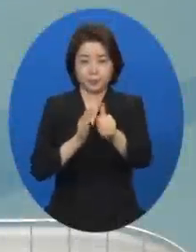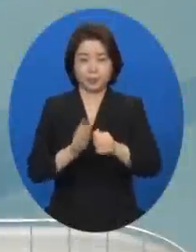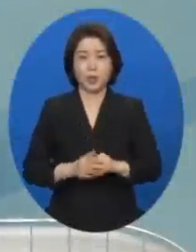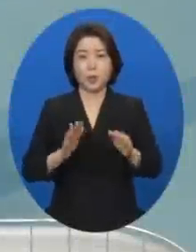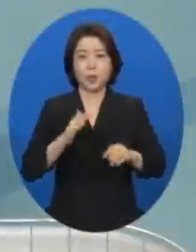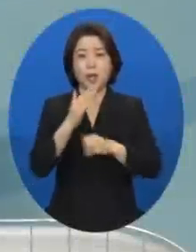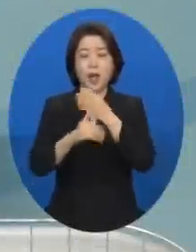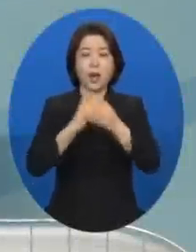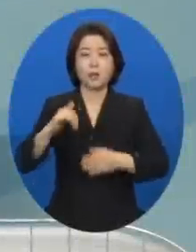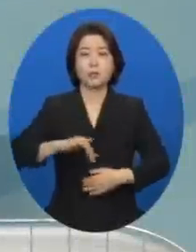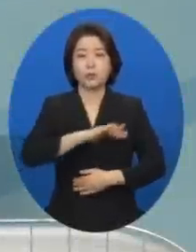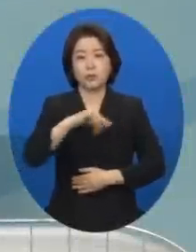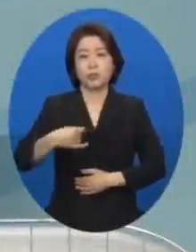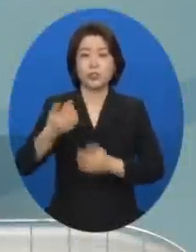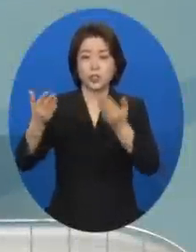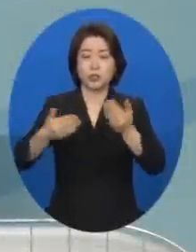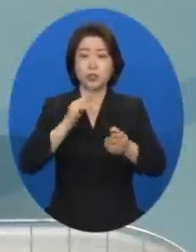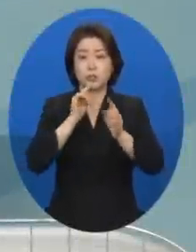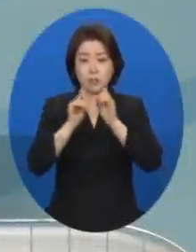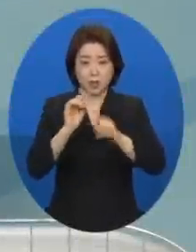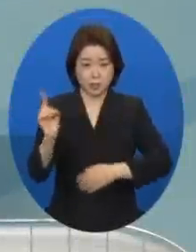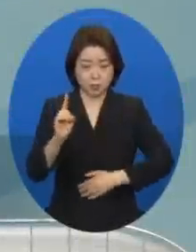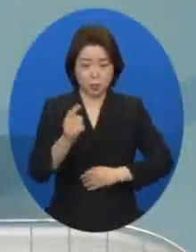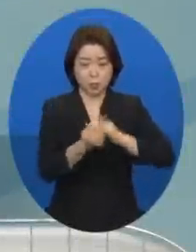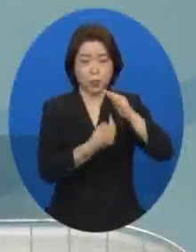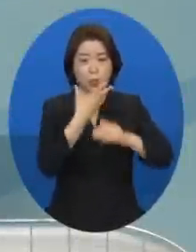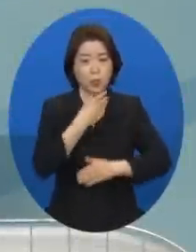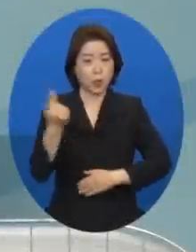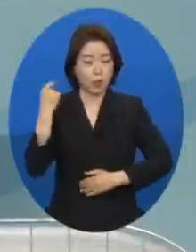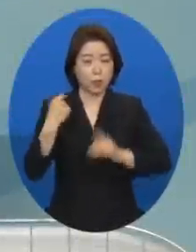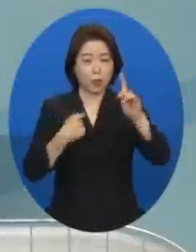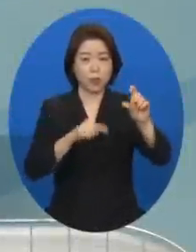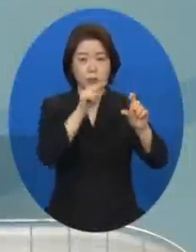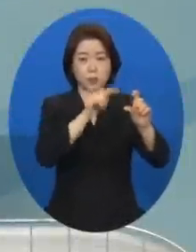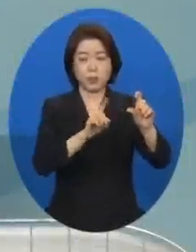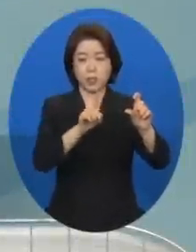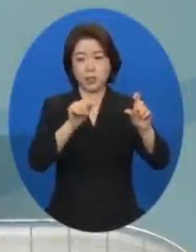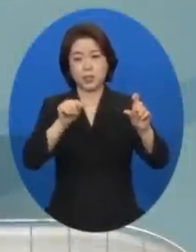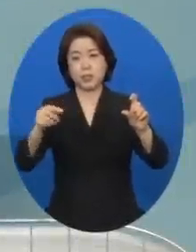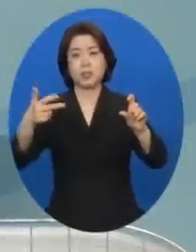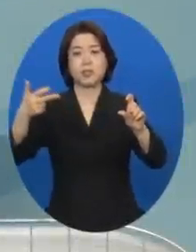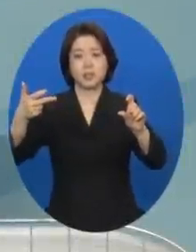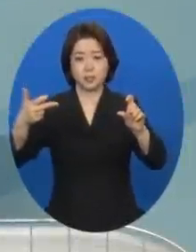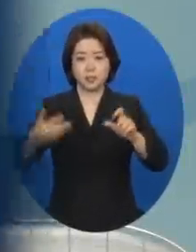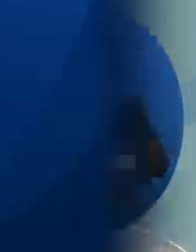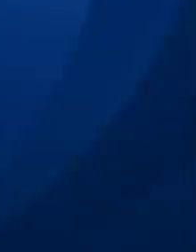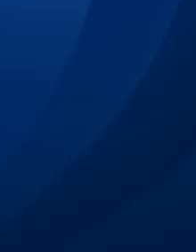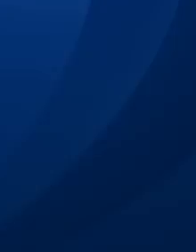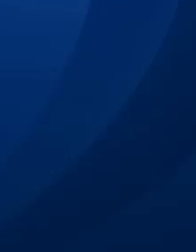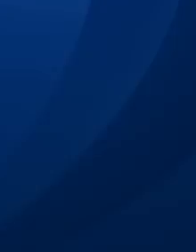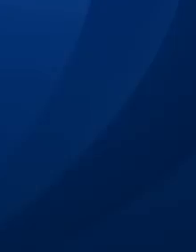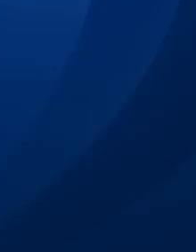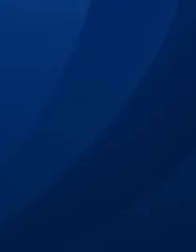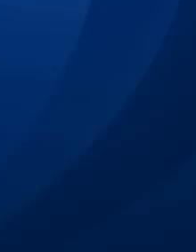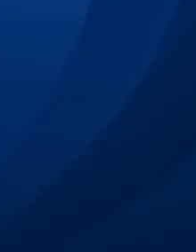오늘 하나님께서 우리에게 주시는 말씀은 요한복음 15장 1절에서 17절 말씀입니다